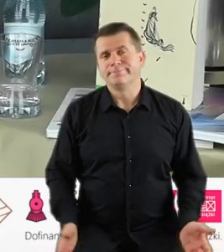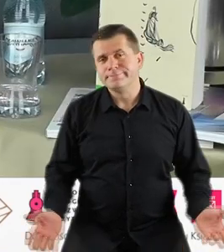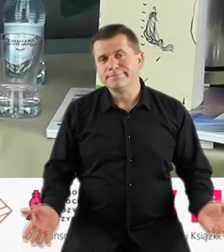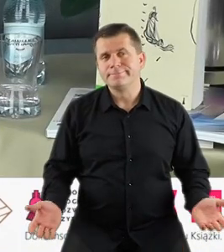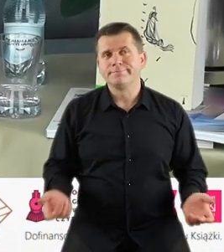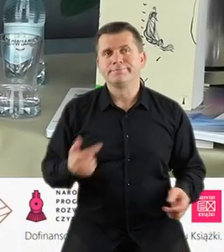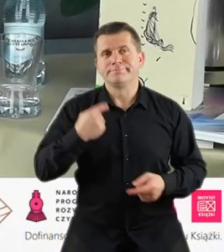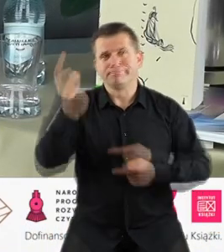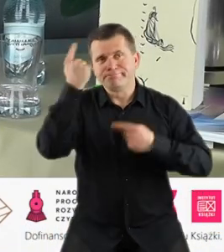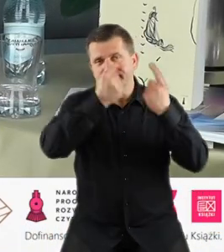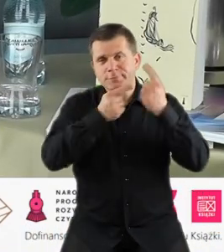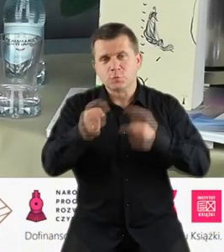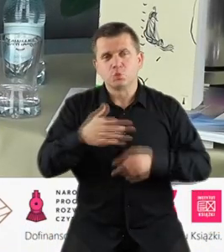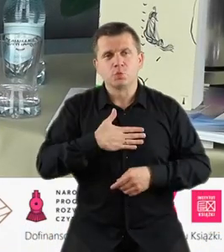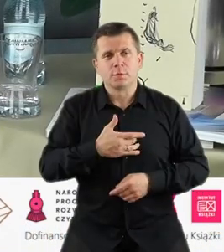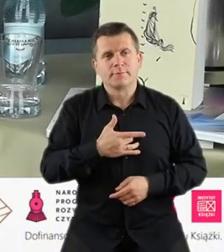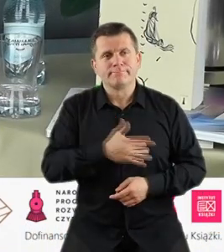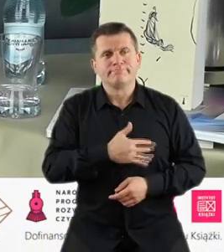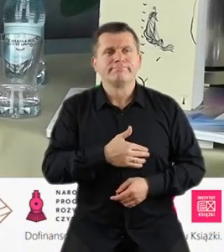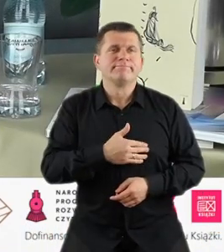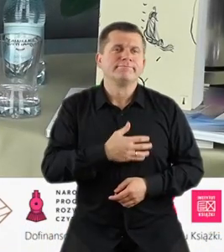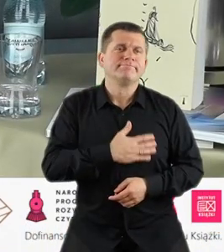No bliskie mi jest to myślenie, tak,